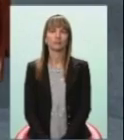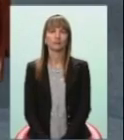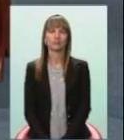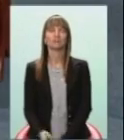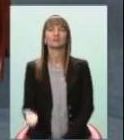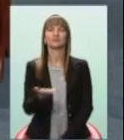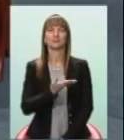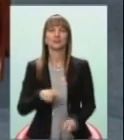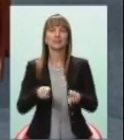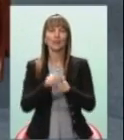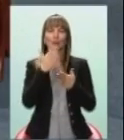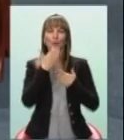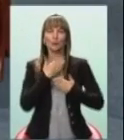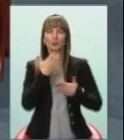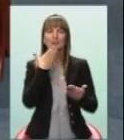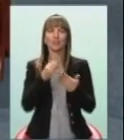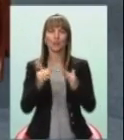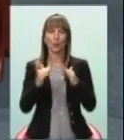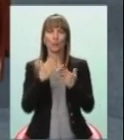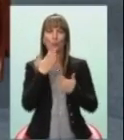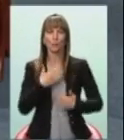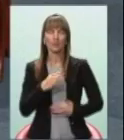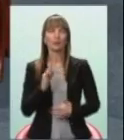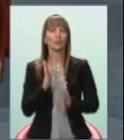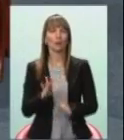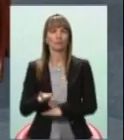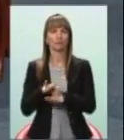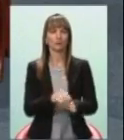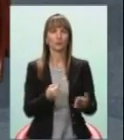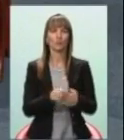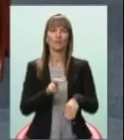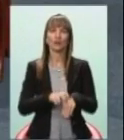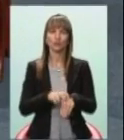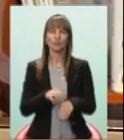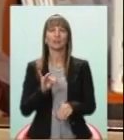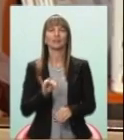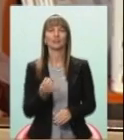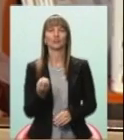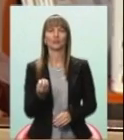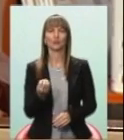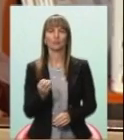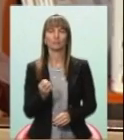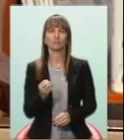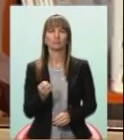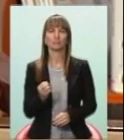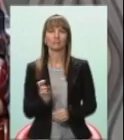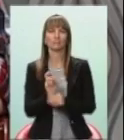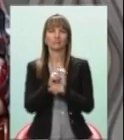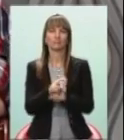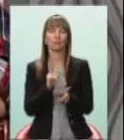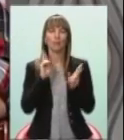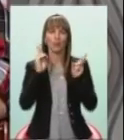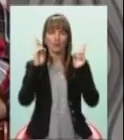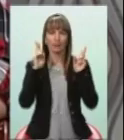Ми так обожнюємо своїх домашніх улюбленців, що не тільки водимо їх до лікарів, а й, власне, ще навідуємо там перукарів,